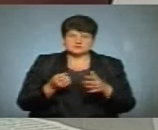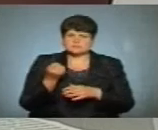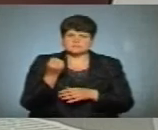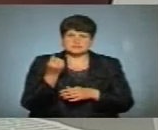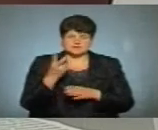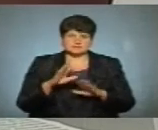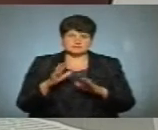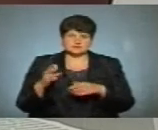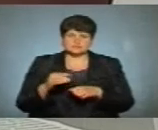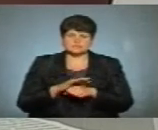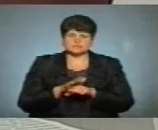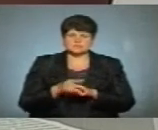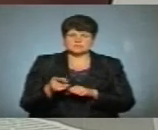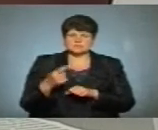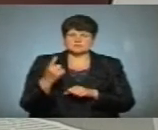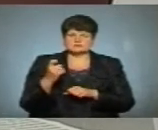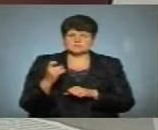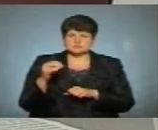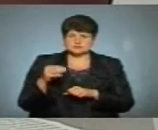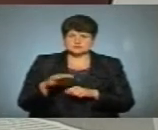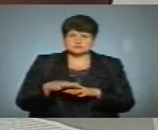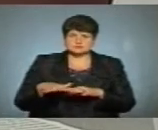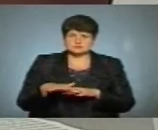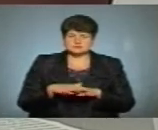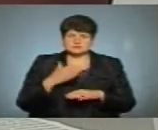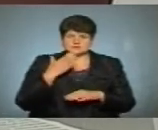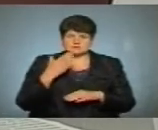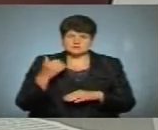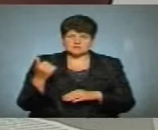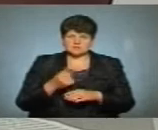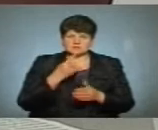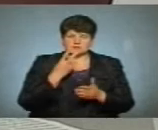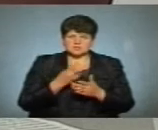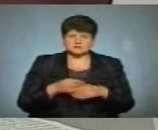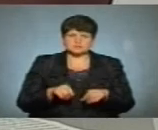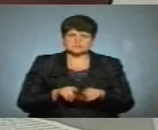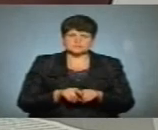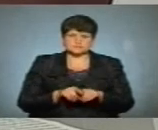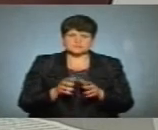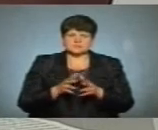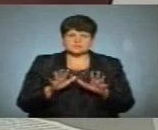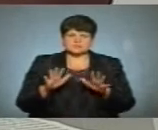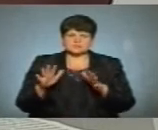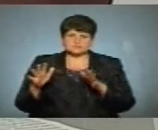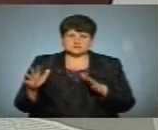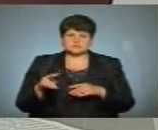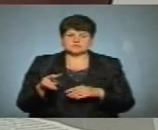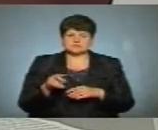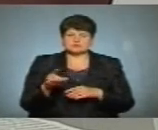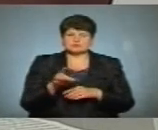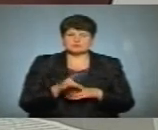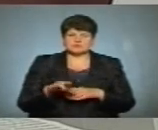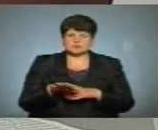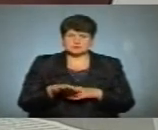випадків коронавірусу на 100 тисяч населення. За останній тиждень показники такі. Найбільше випадків у Лановецькому районі